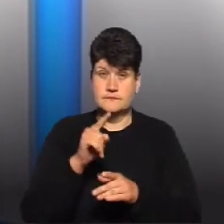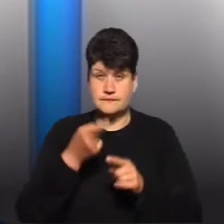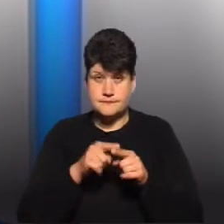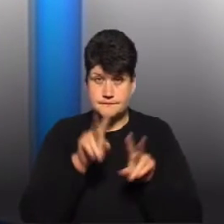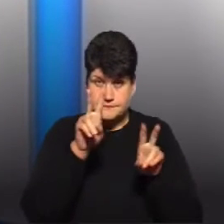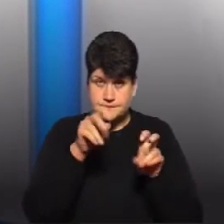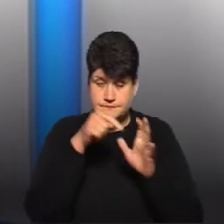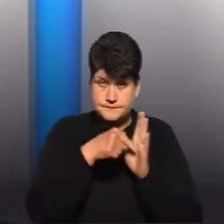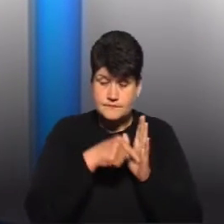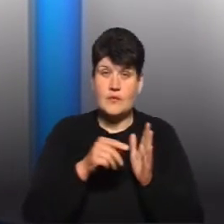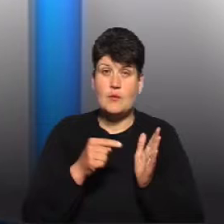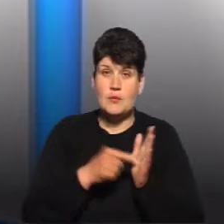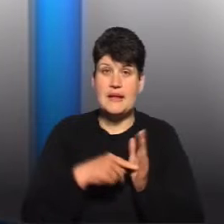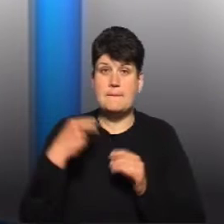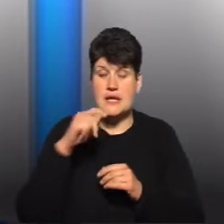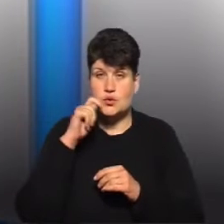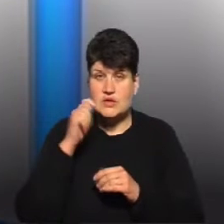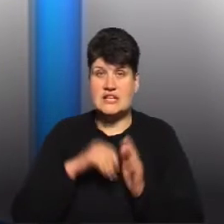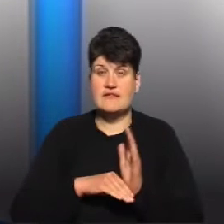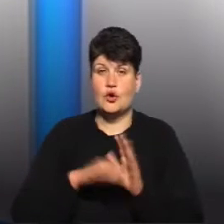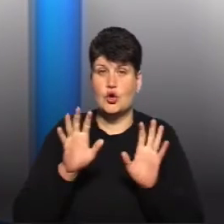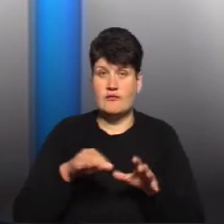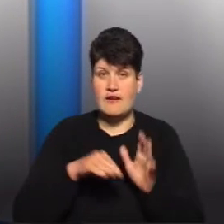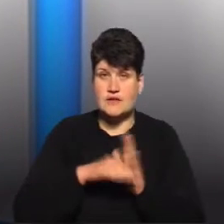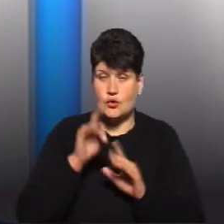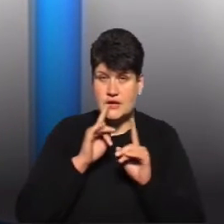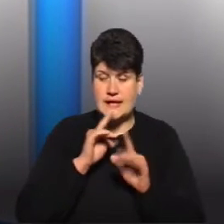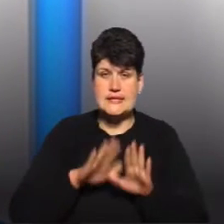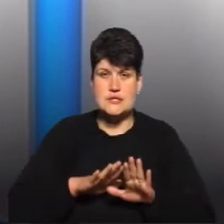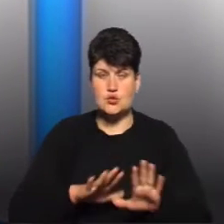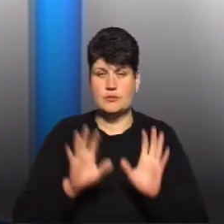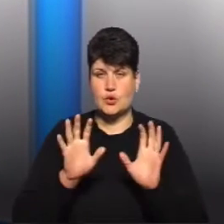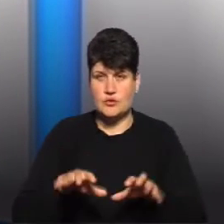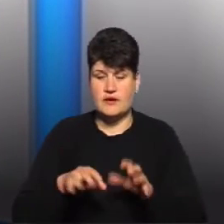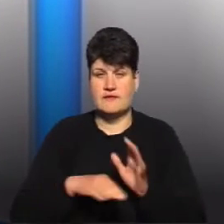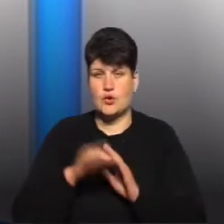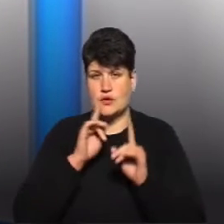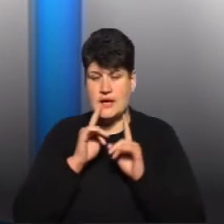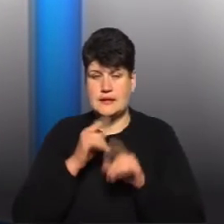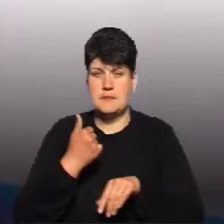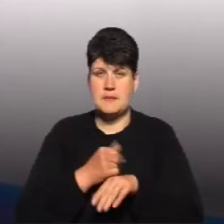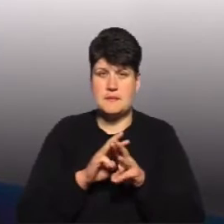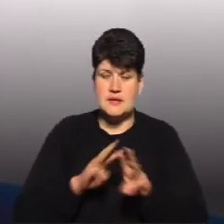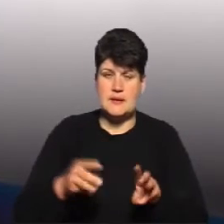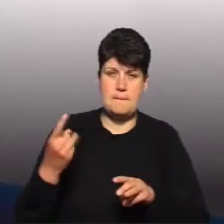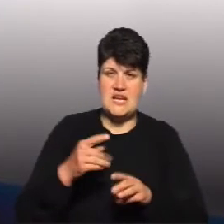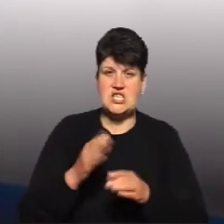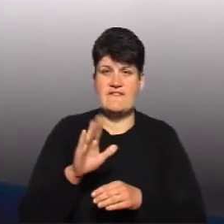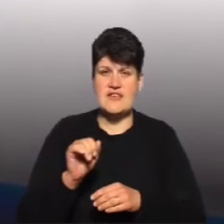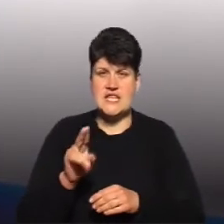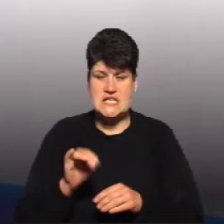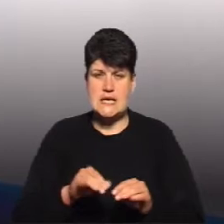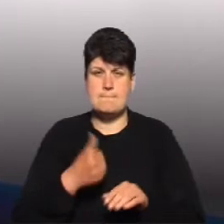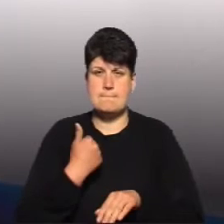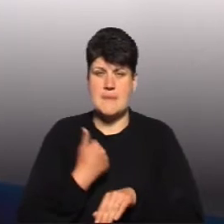підпадають президент України, голова Верховної Ради, заступники голови Верховної Ради, прем'єр-міністр, перший віце-прем'єр-міністр, народні